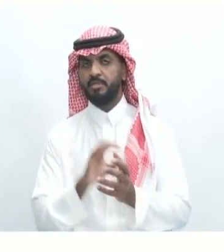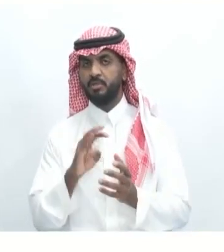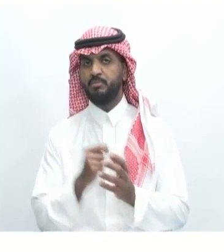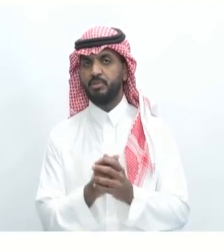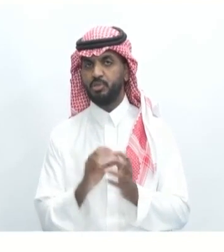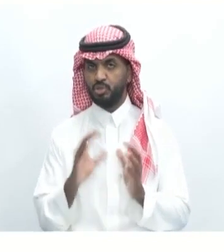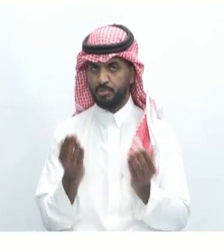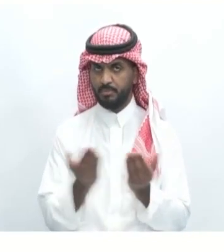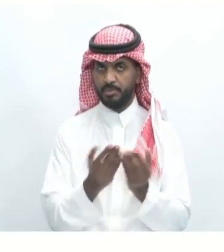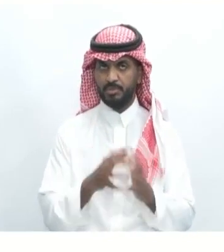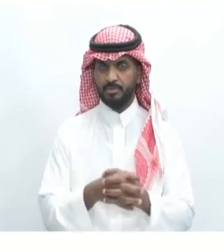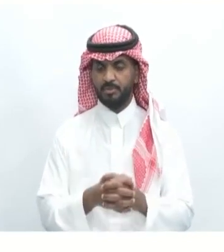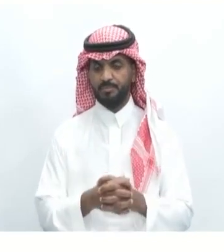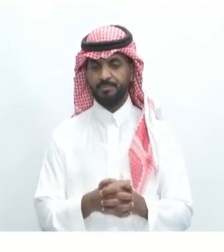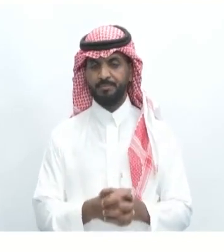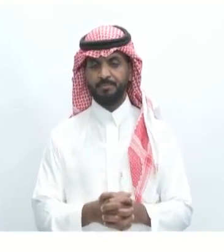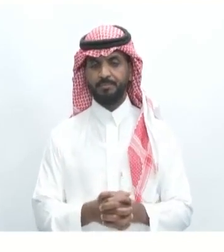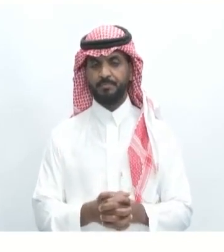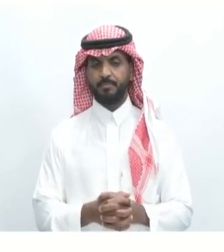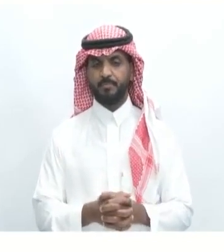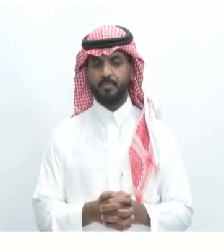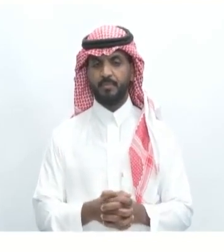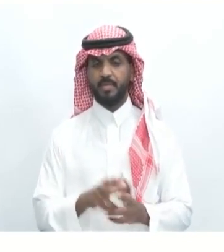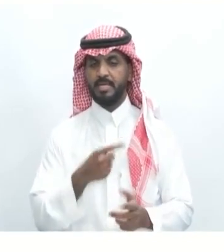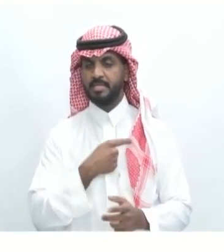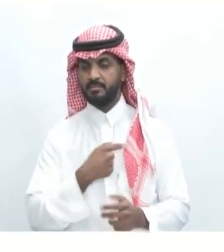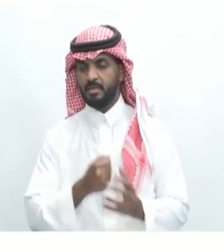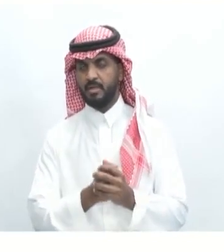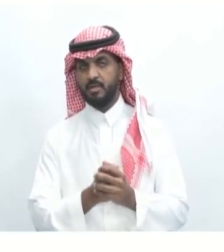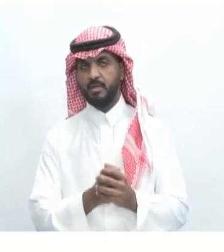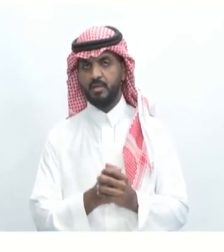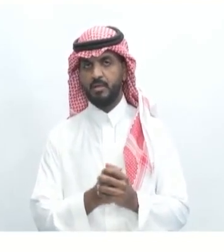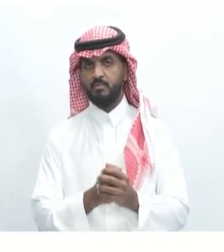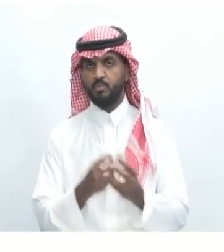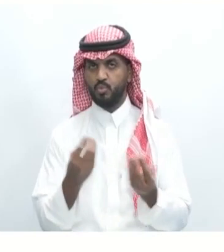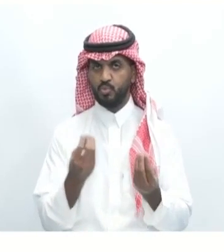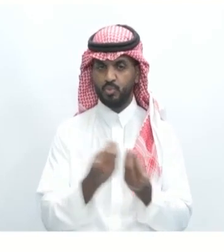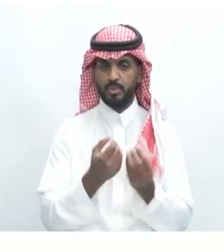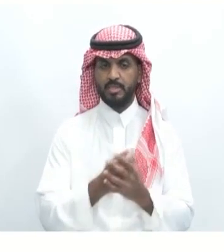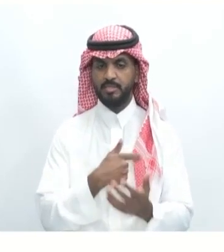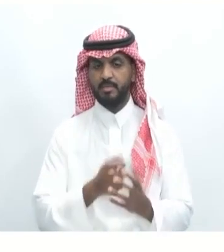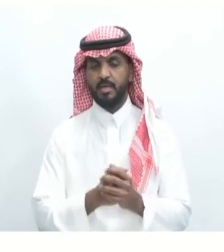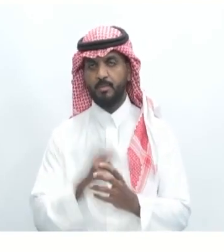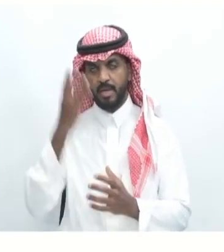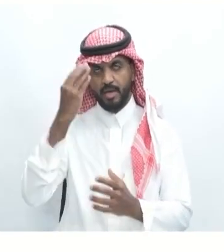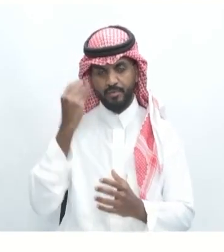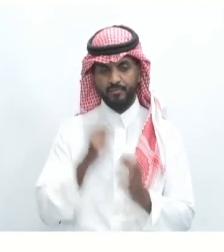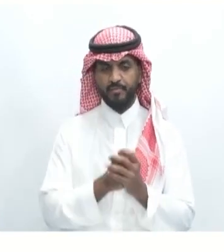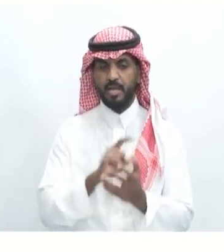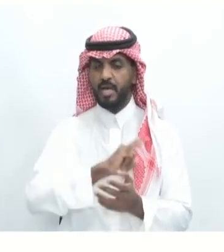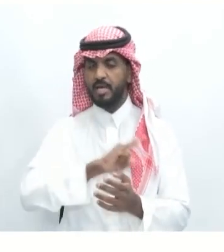هنا فنقول احسنتم ممتاز اسماء الموصوله اسماء معارف لا